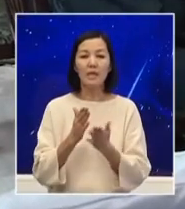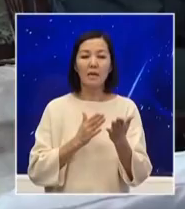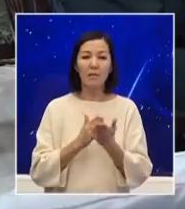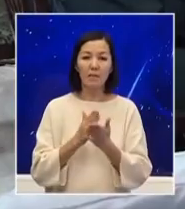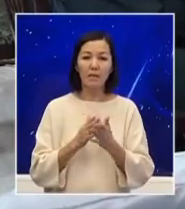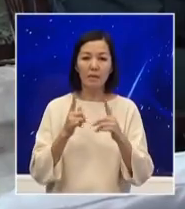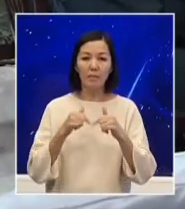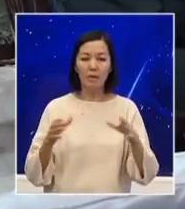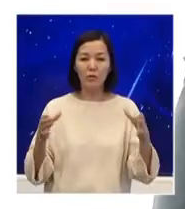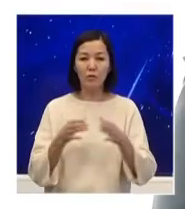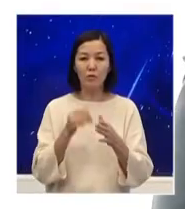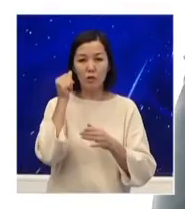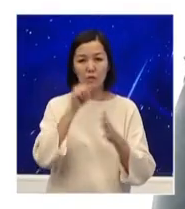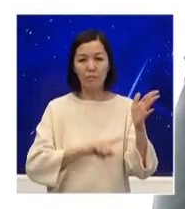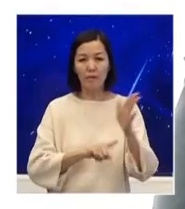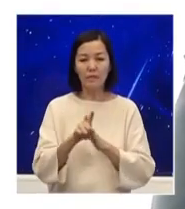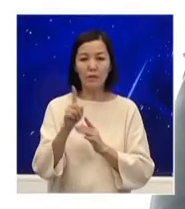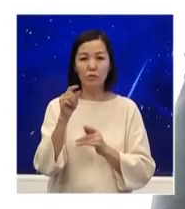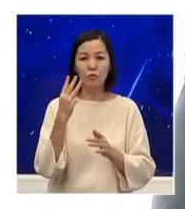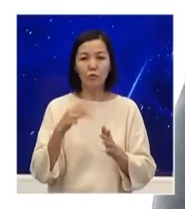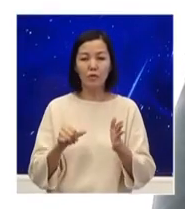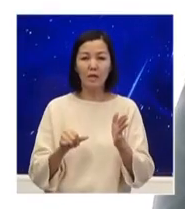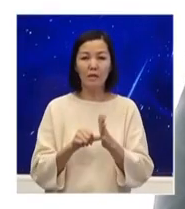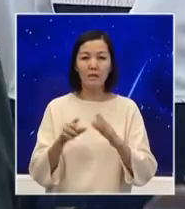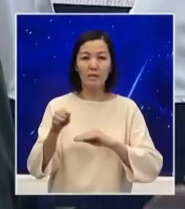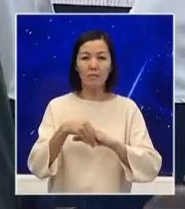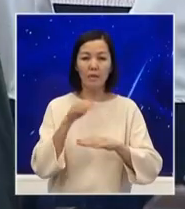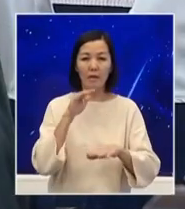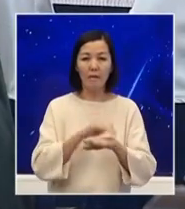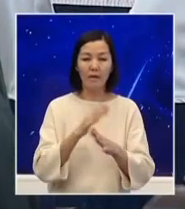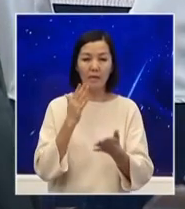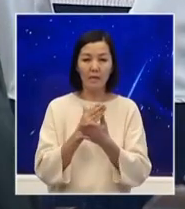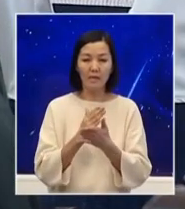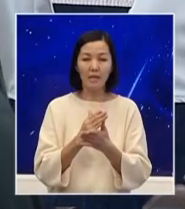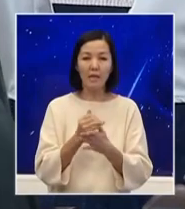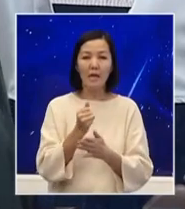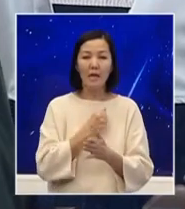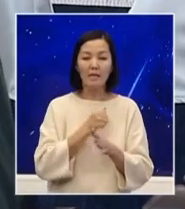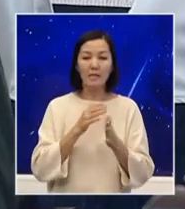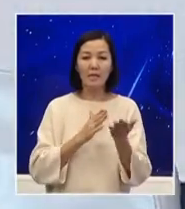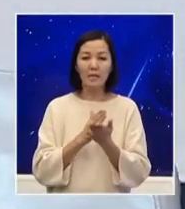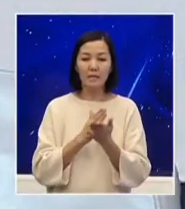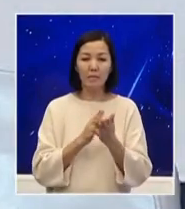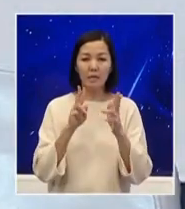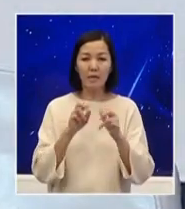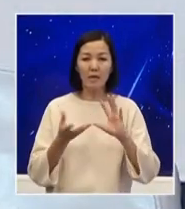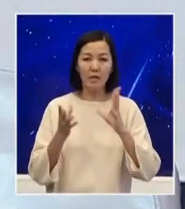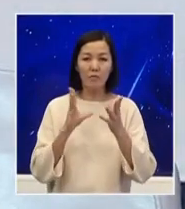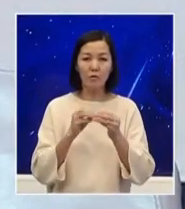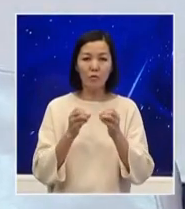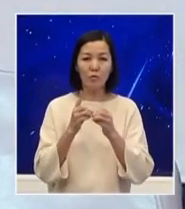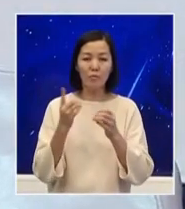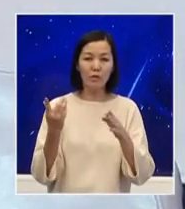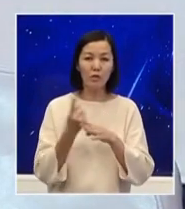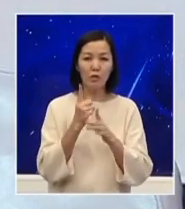құрылған мониторингтік топ жыл басынан 136 сыбайлас жемқорлық тәуекелін анықтаған. Әскери орган қызметіне талдау жасау осымен 11-ші